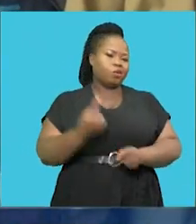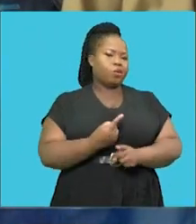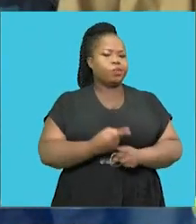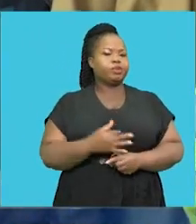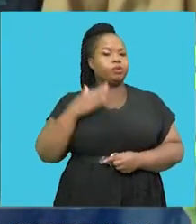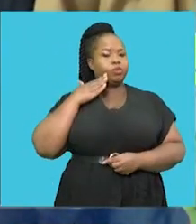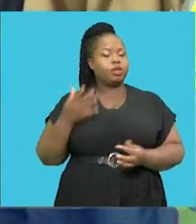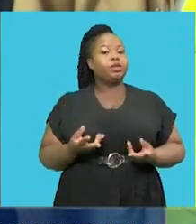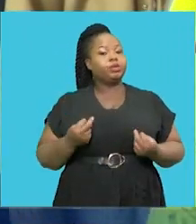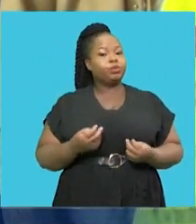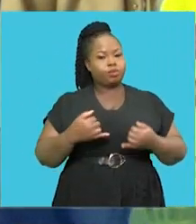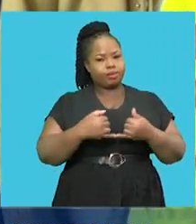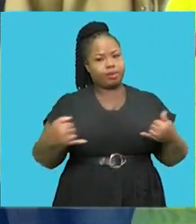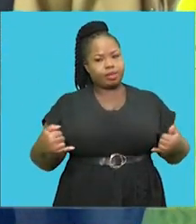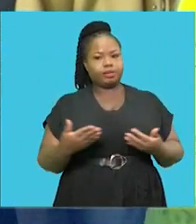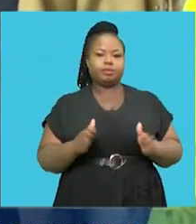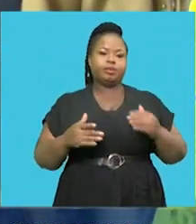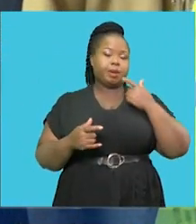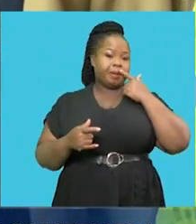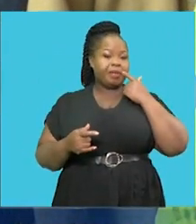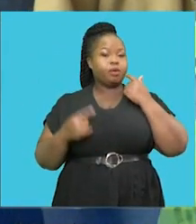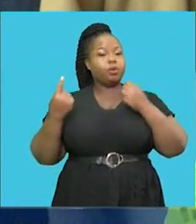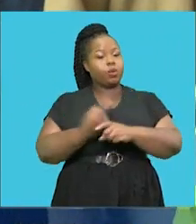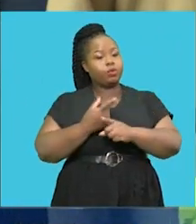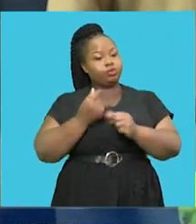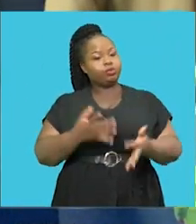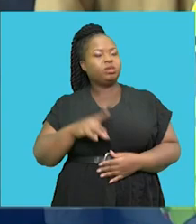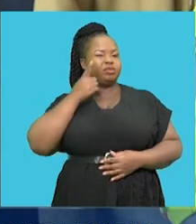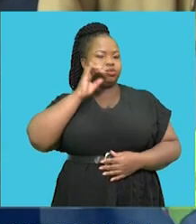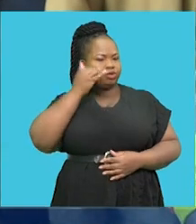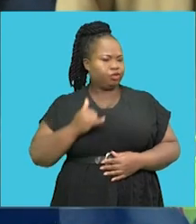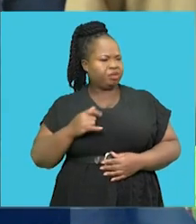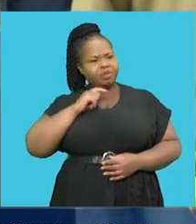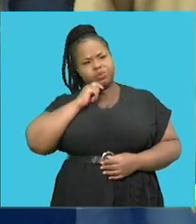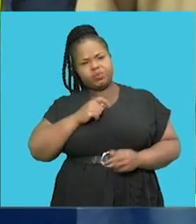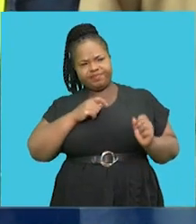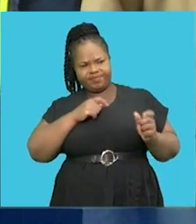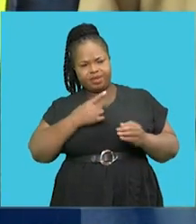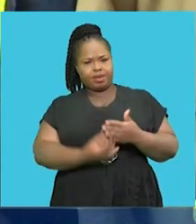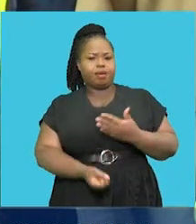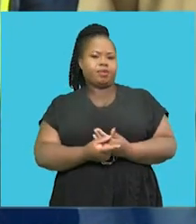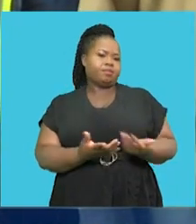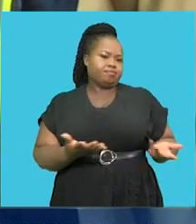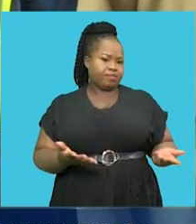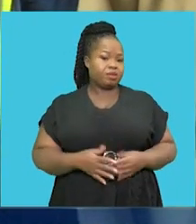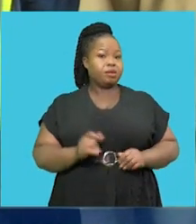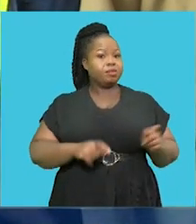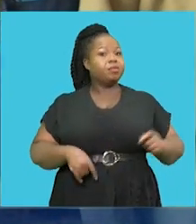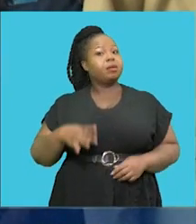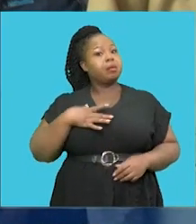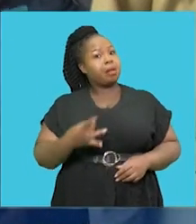sizovula ama-station nama-line. Siyayenza le oversight sizo-check, sizobona ukuthi kahle kwenze kanjani, abantu bayayithanda